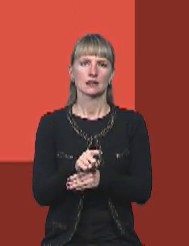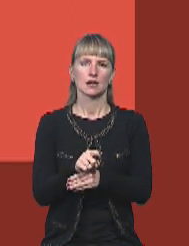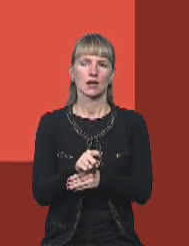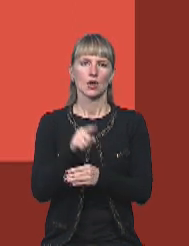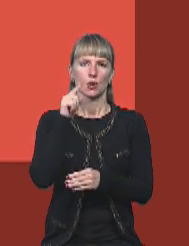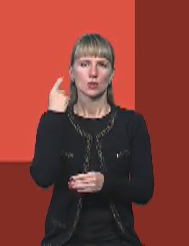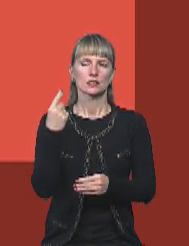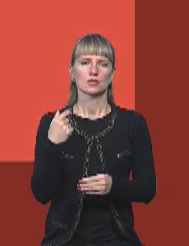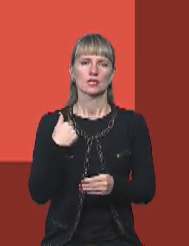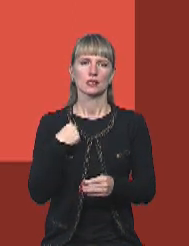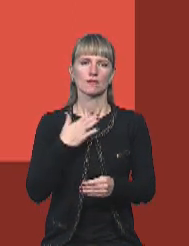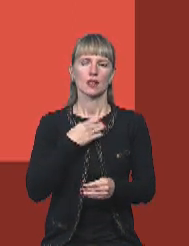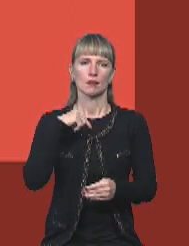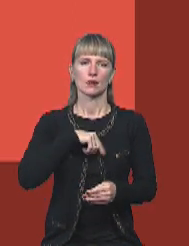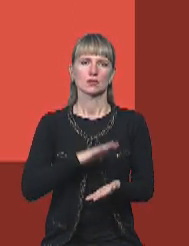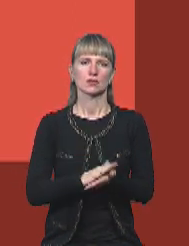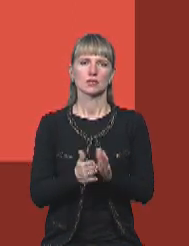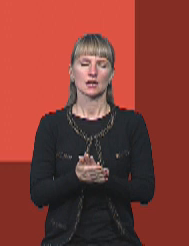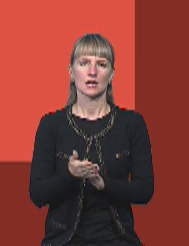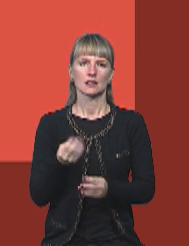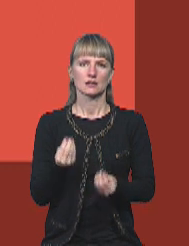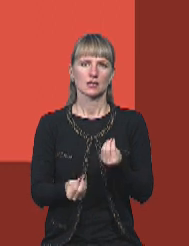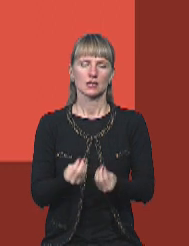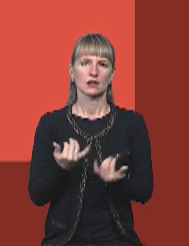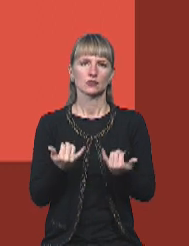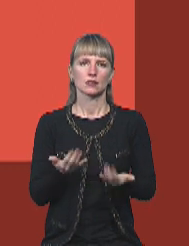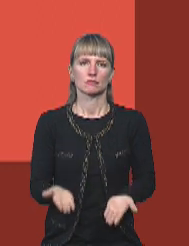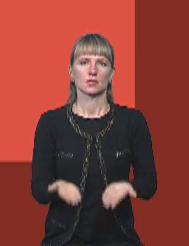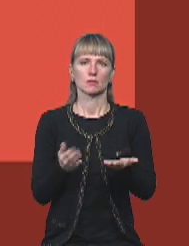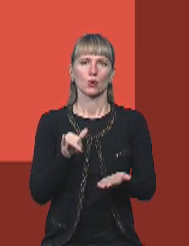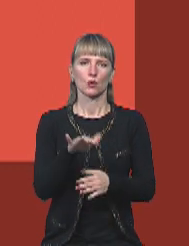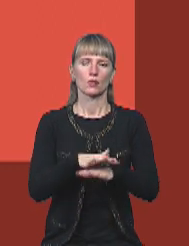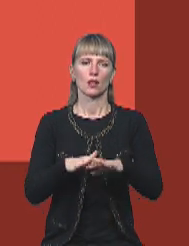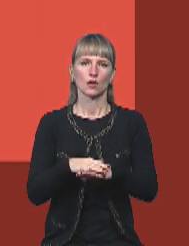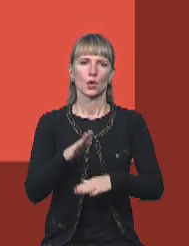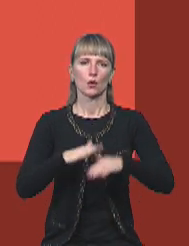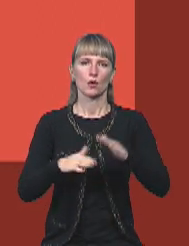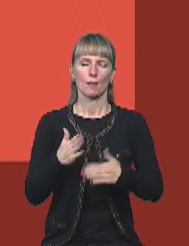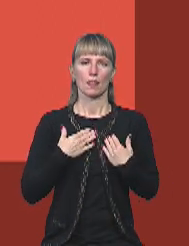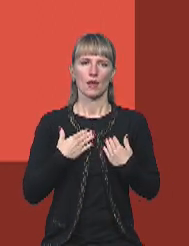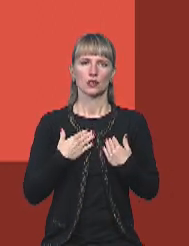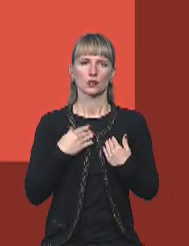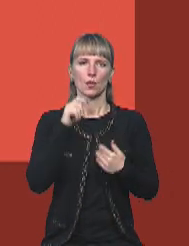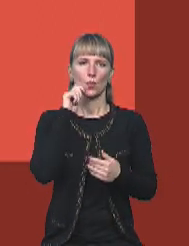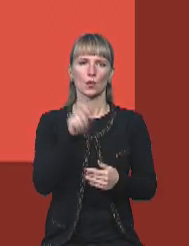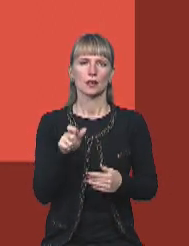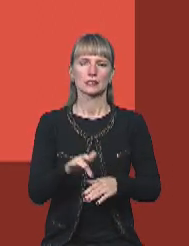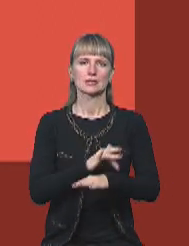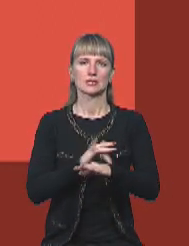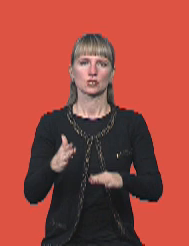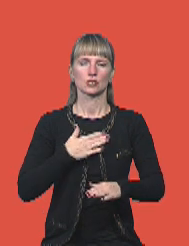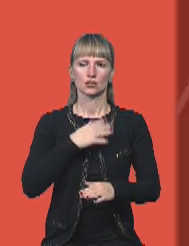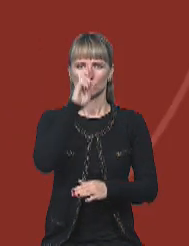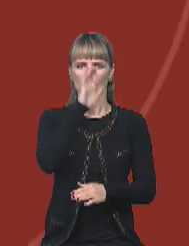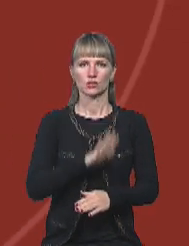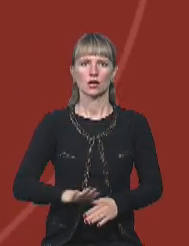нашому емоційному стані, який зараз підігрівається в суспільстві, і руками, нашими ж руками українців, нищити нашу державу.